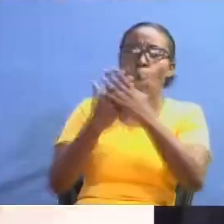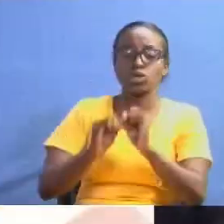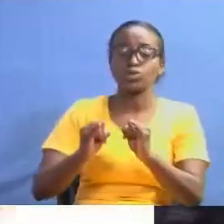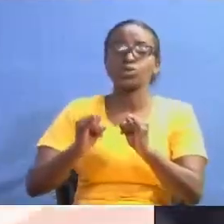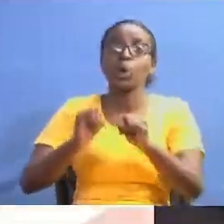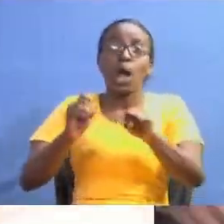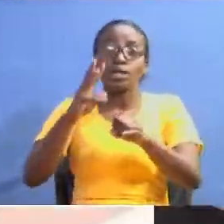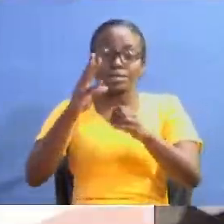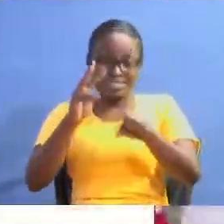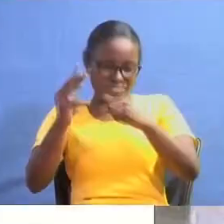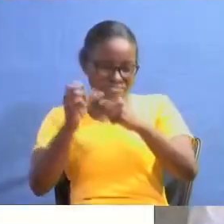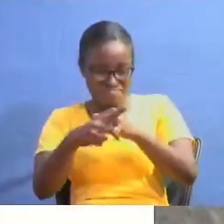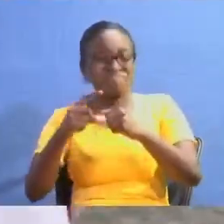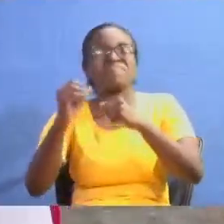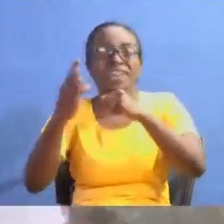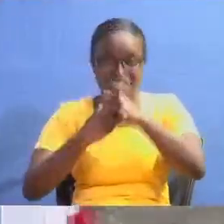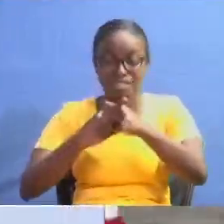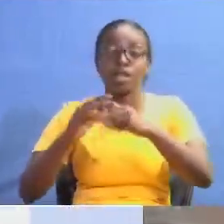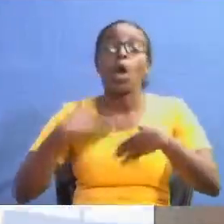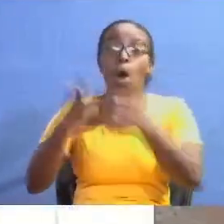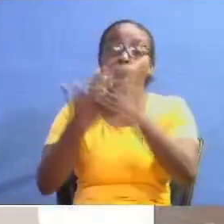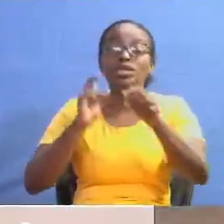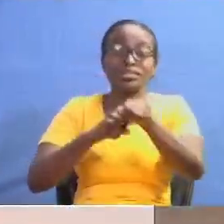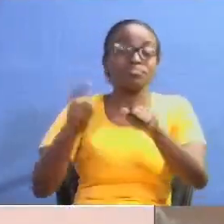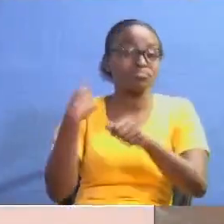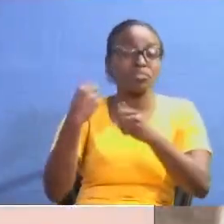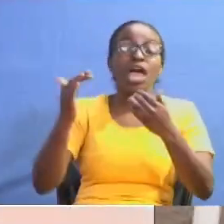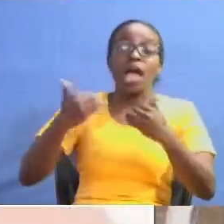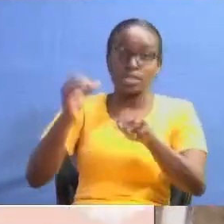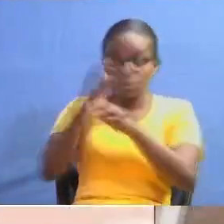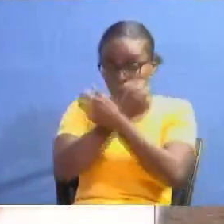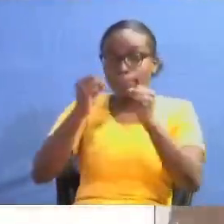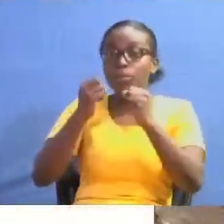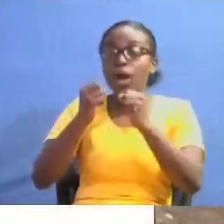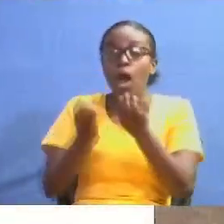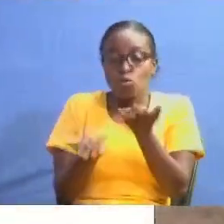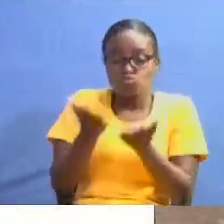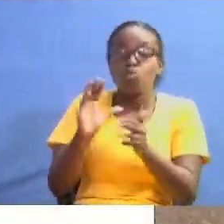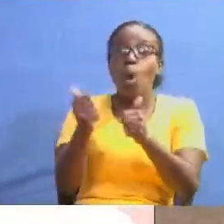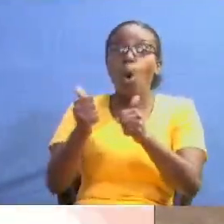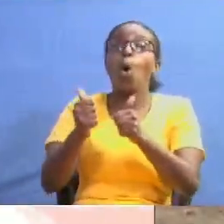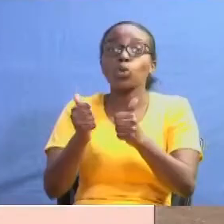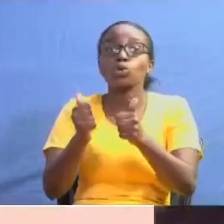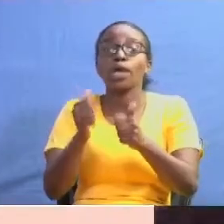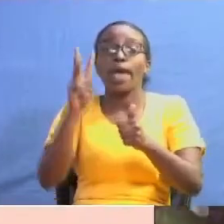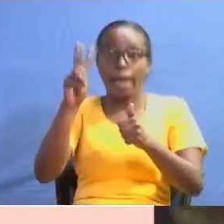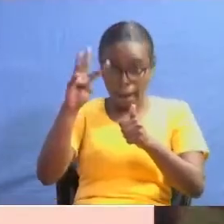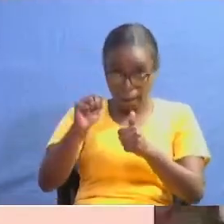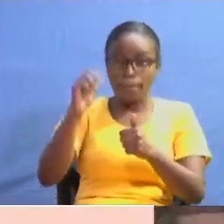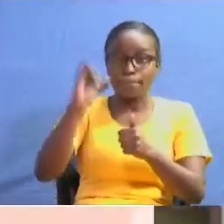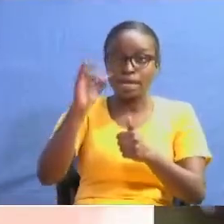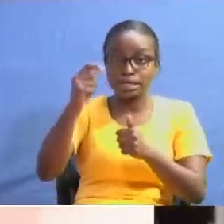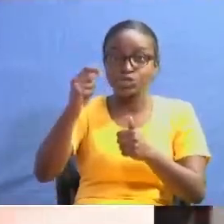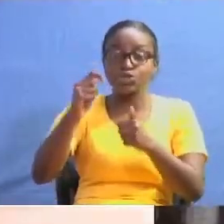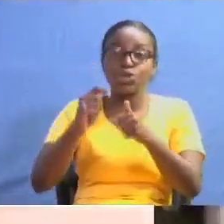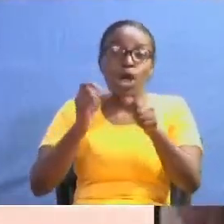Mei 3 mwaka jana, Rais William Ruto alisema kwamba kupitia chombo cha upimaji wa uhitaji maarufu MIT, mfumo huo